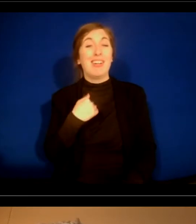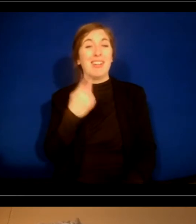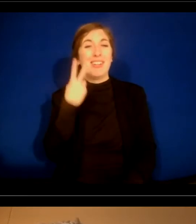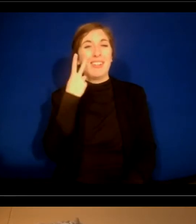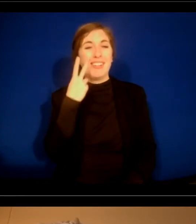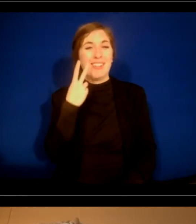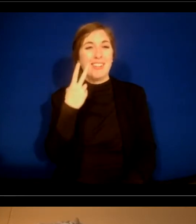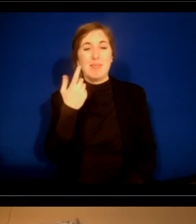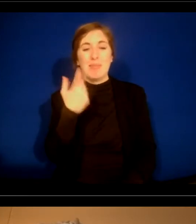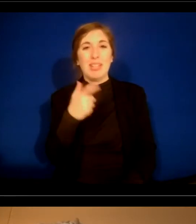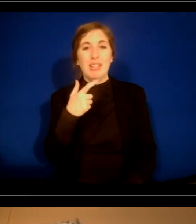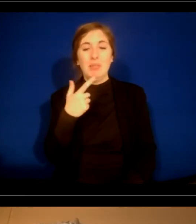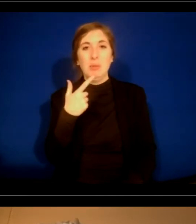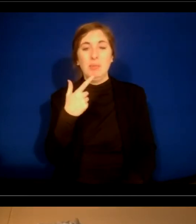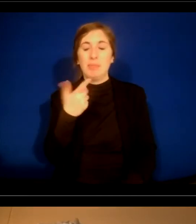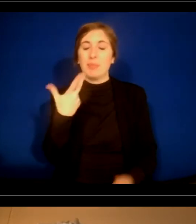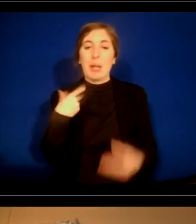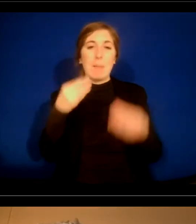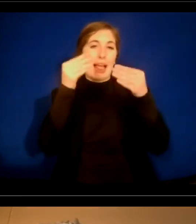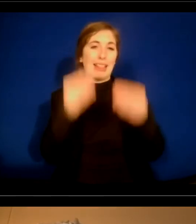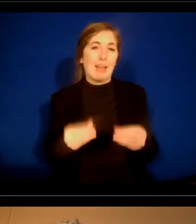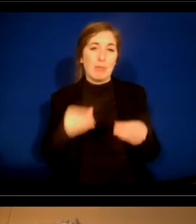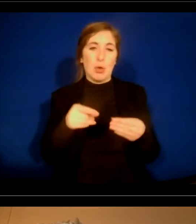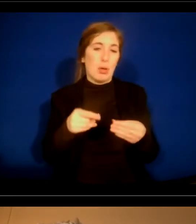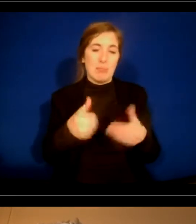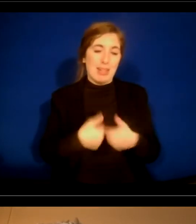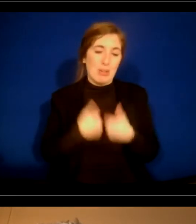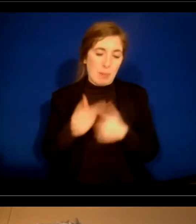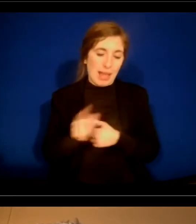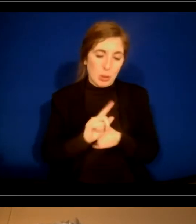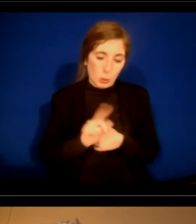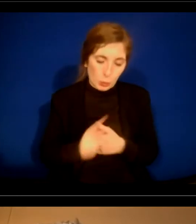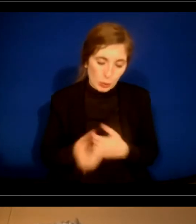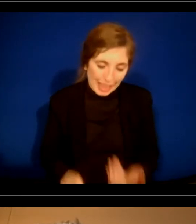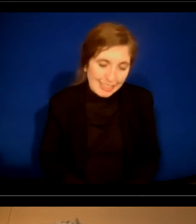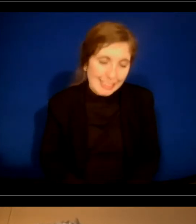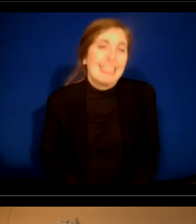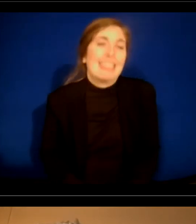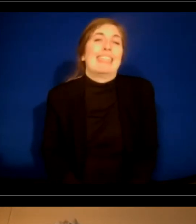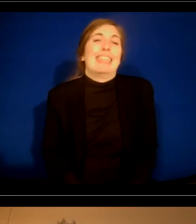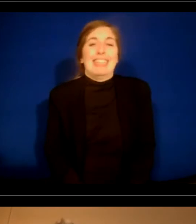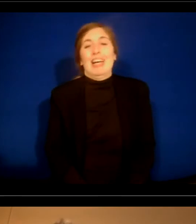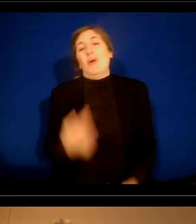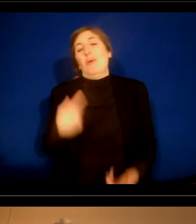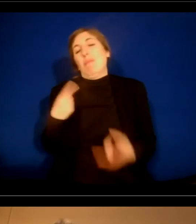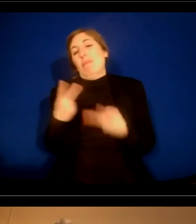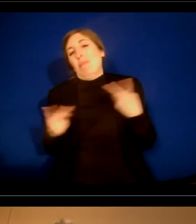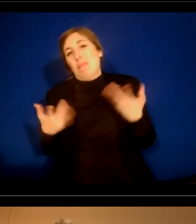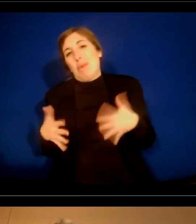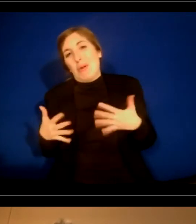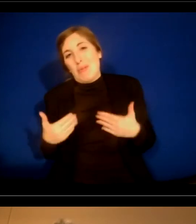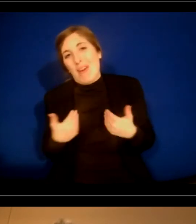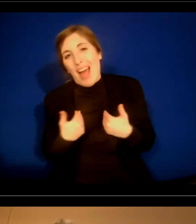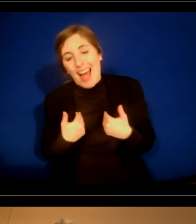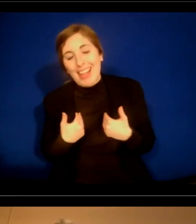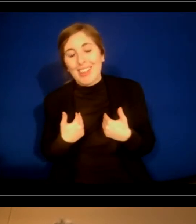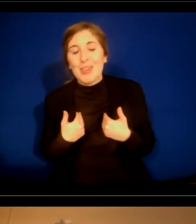visto che la piattaforma non collabora, nel frattempo ho cercato di